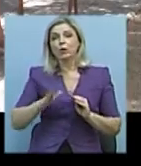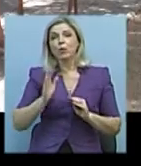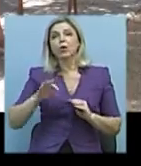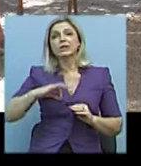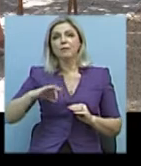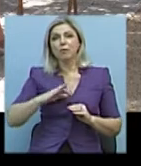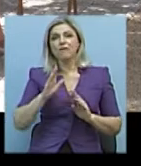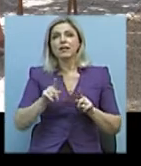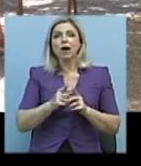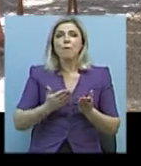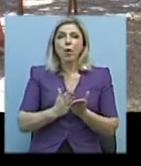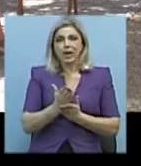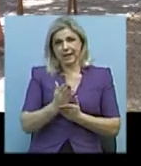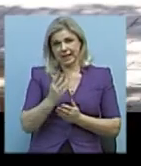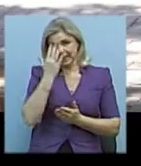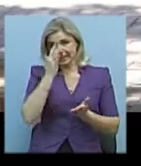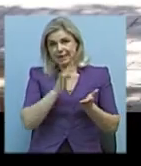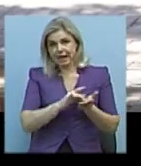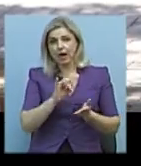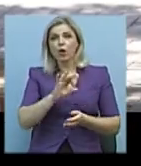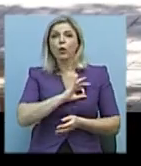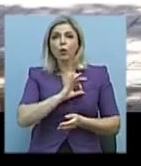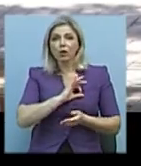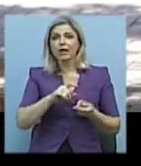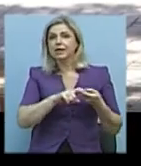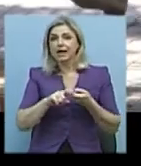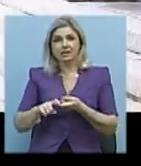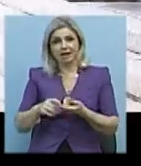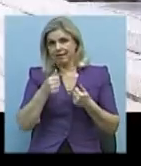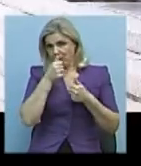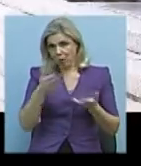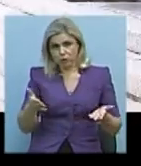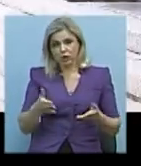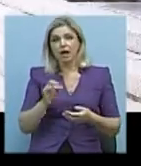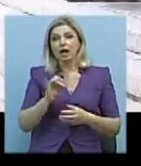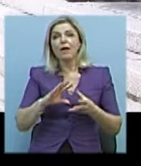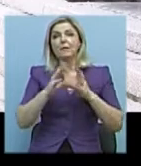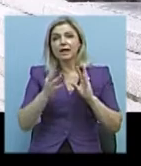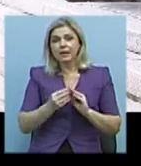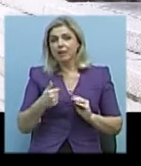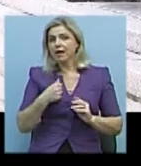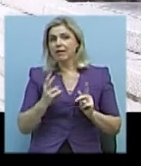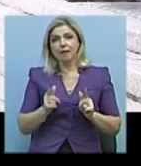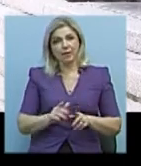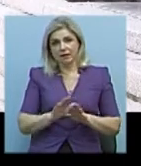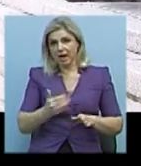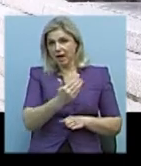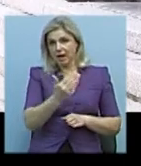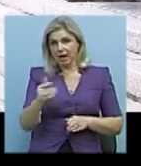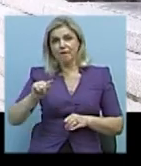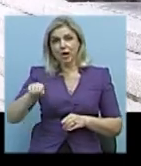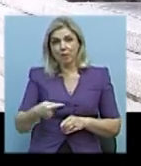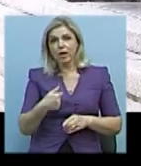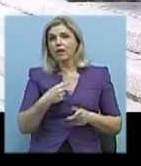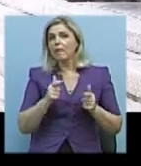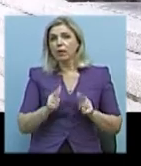в таких політичних виключно цілях. І юридичних наслідків нести з собою не можуть. І в принципі я не підтримую їх вимоги і не підтримую